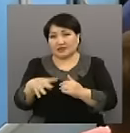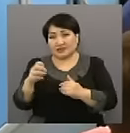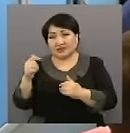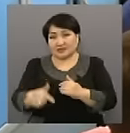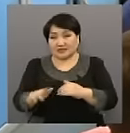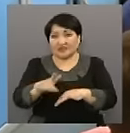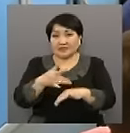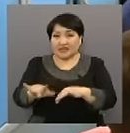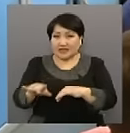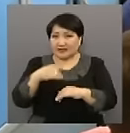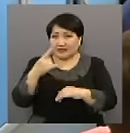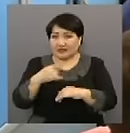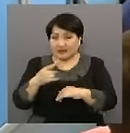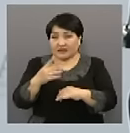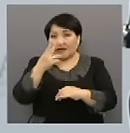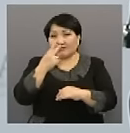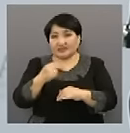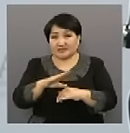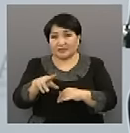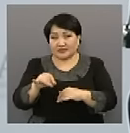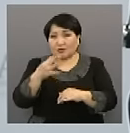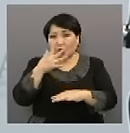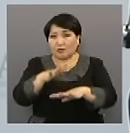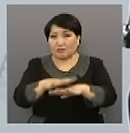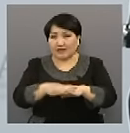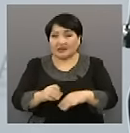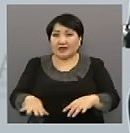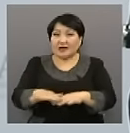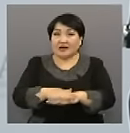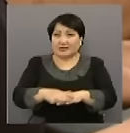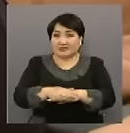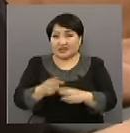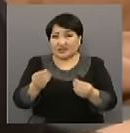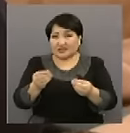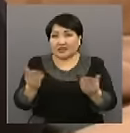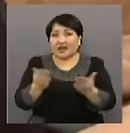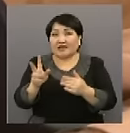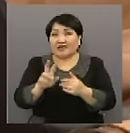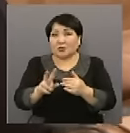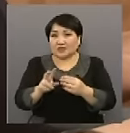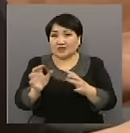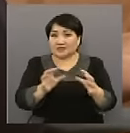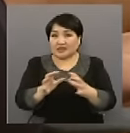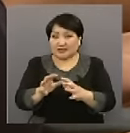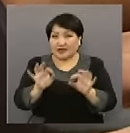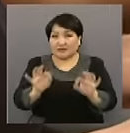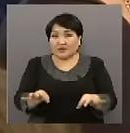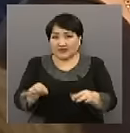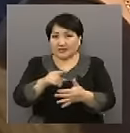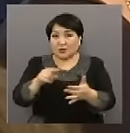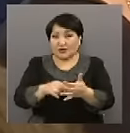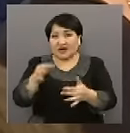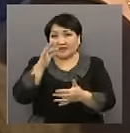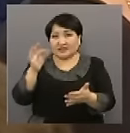есептелгенін де алға тартты. Әдеттегіде ұлттық банк төрағасы халықтың ақшаны қай валютада сақтаған жөн деген сауалына да жауап берді. Данияр